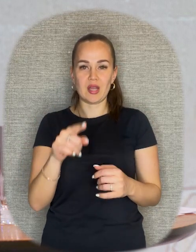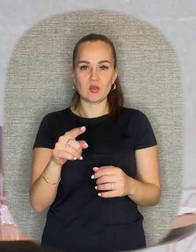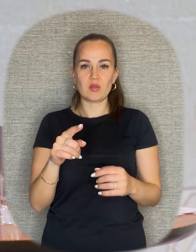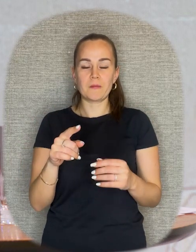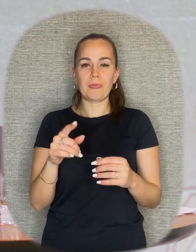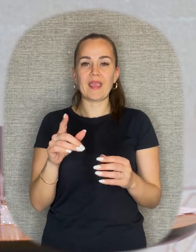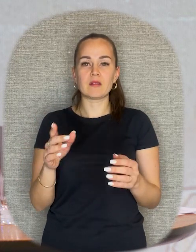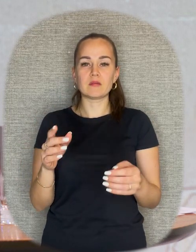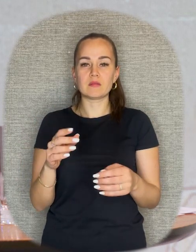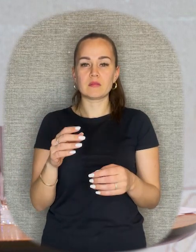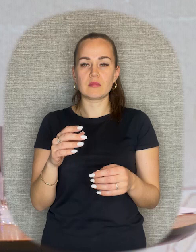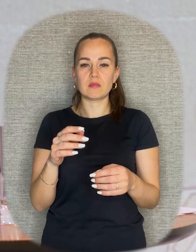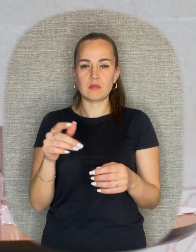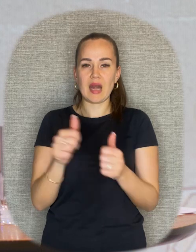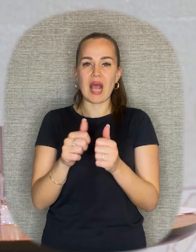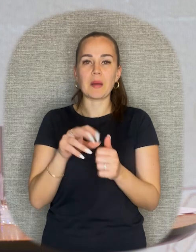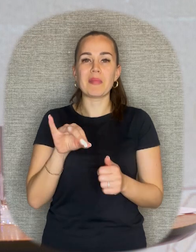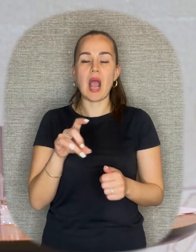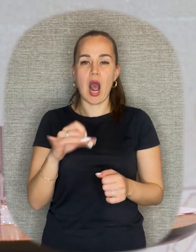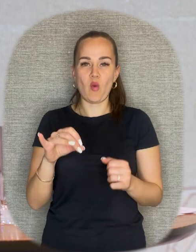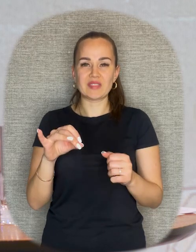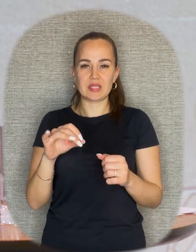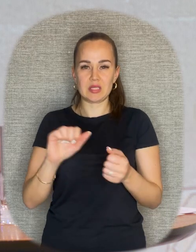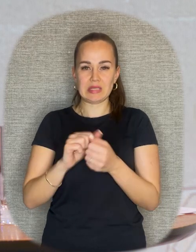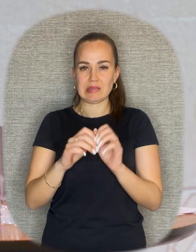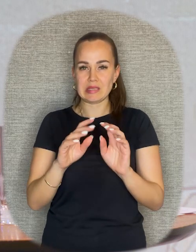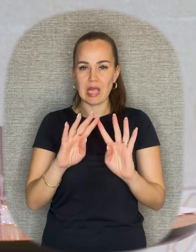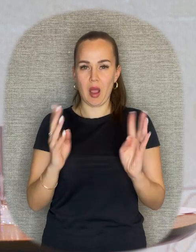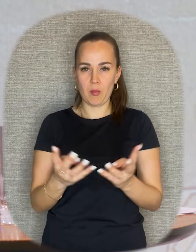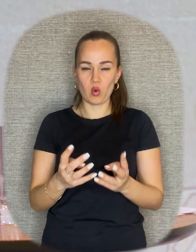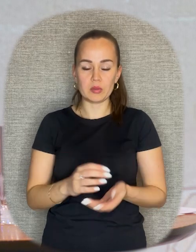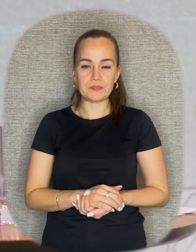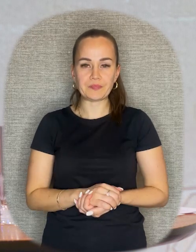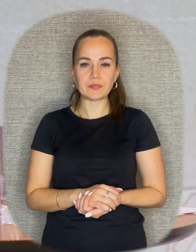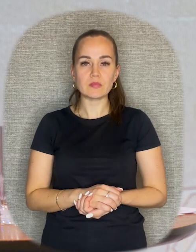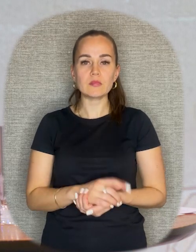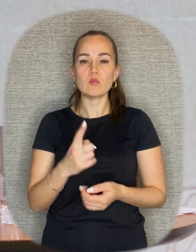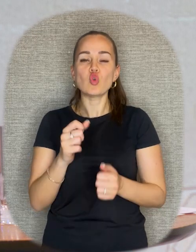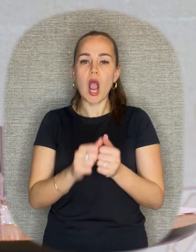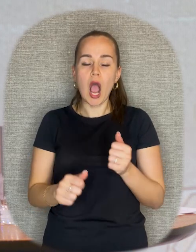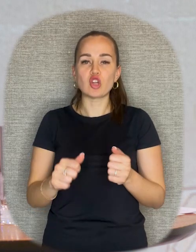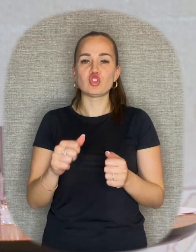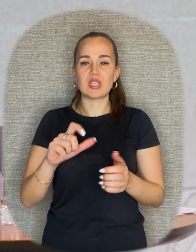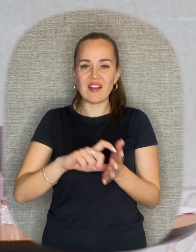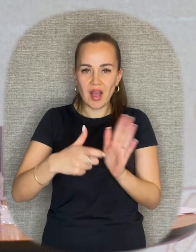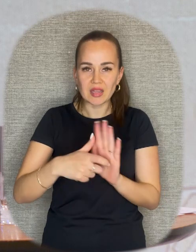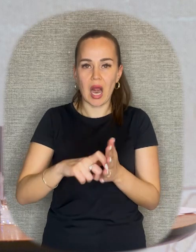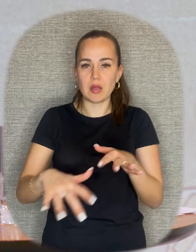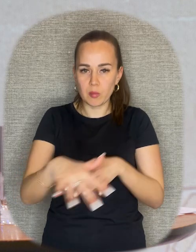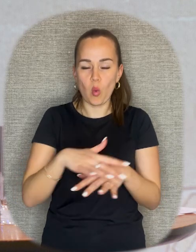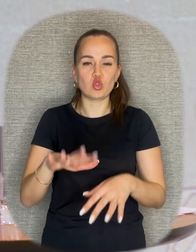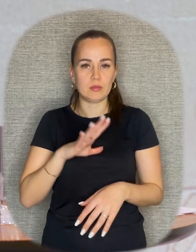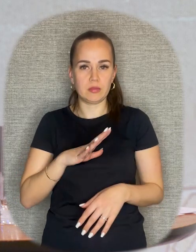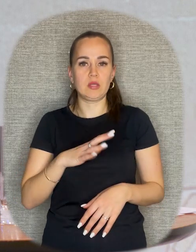планировали снести Вот то здание офицерского корпуса которое Сейчас закрывает перспективу на Михайловский замок но затем от этой идеи